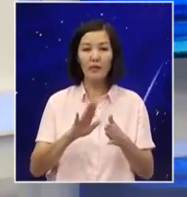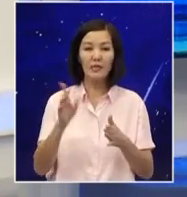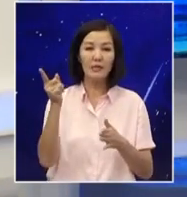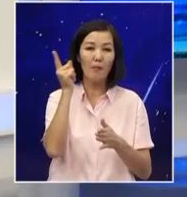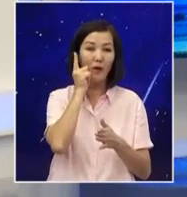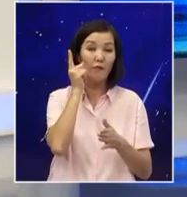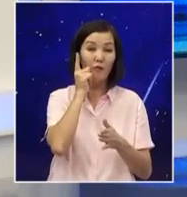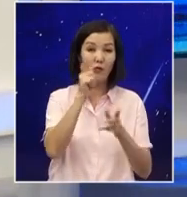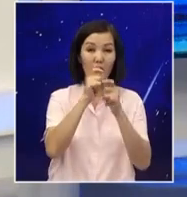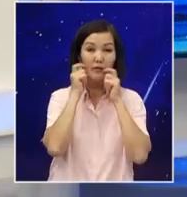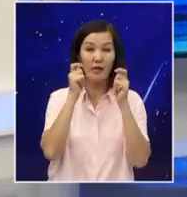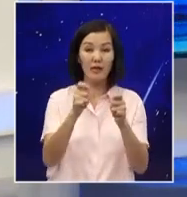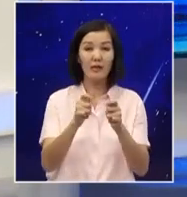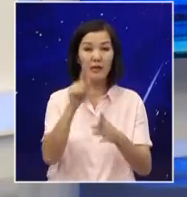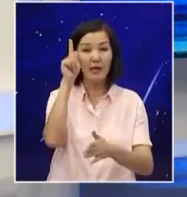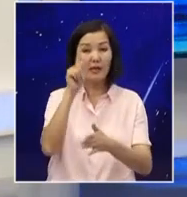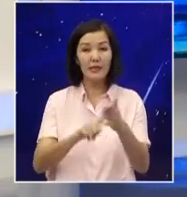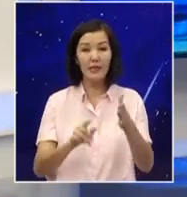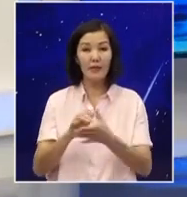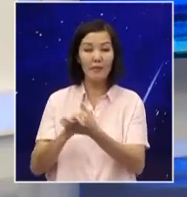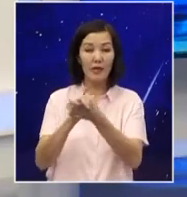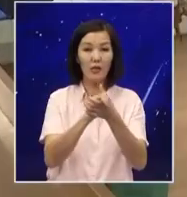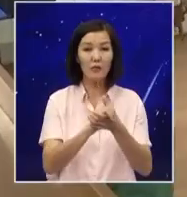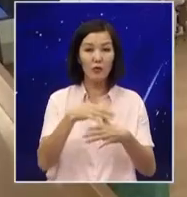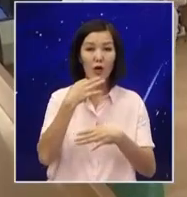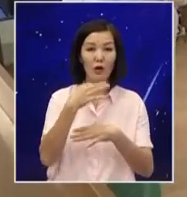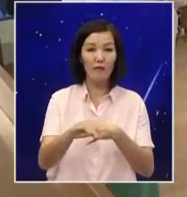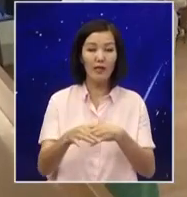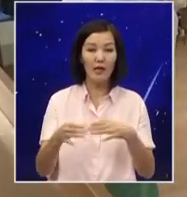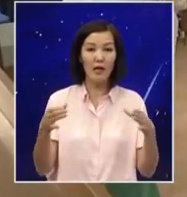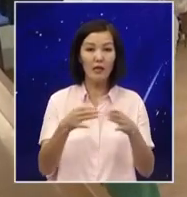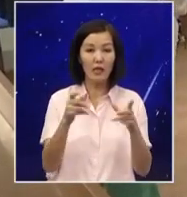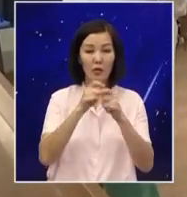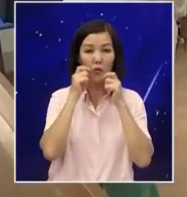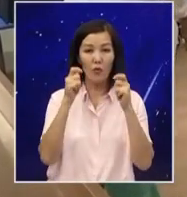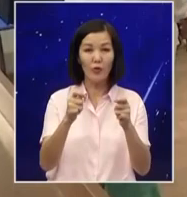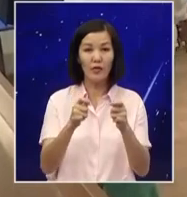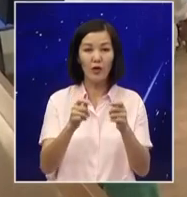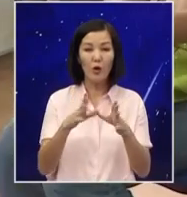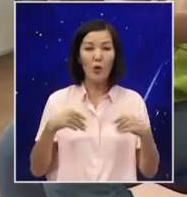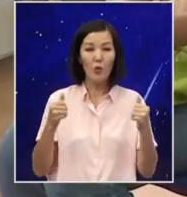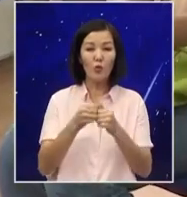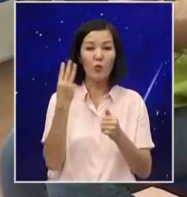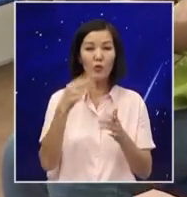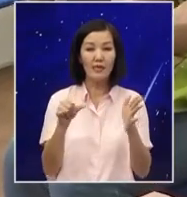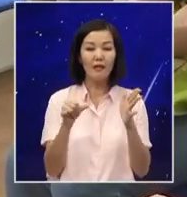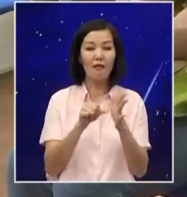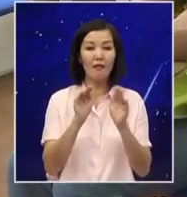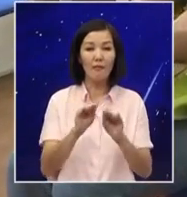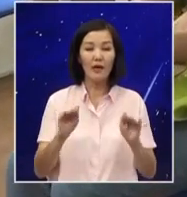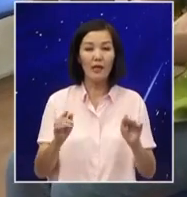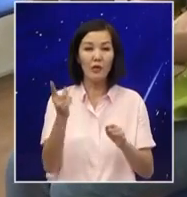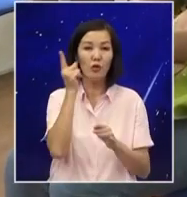таратылды. Мұндай сыйды Сенім кәсіподағы облыстық филиал өкілдері жасап отыр. Олар мұқтаж отбасылардан шыққан 36 баланы ұялы